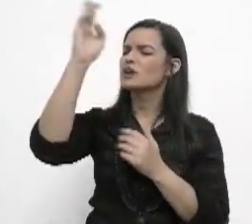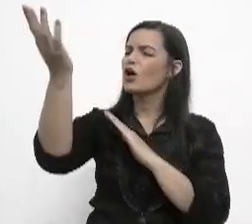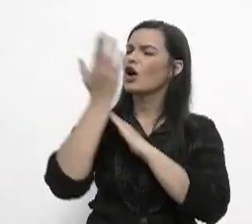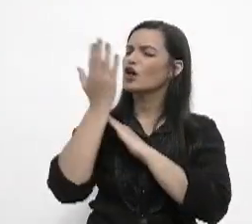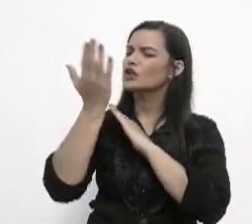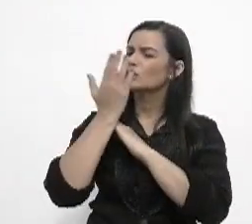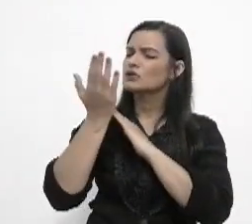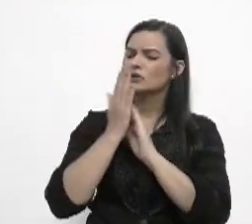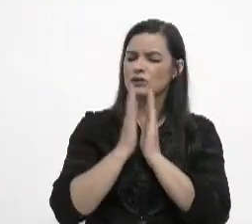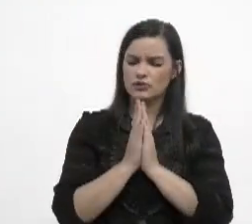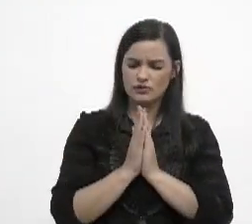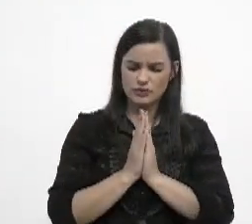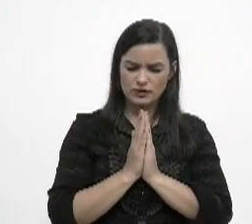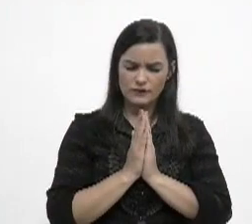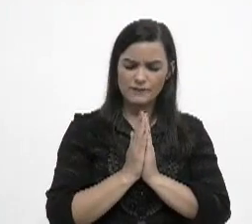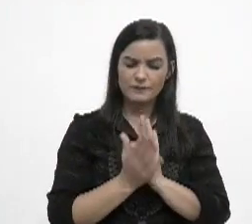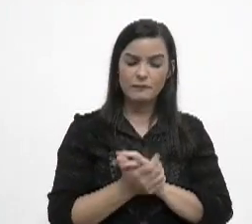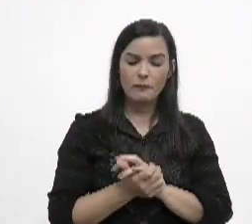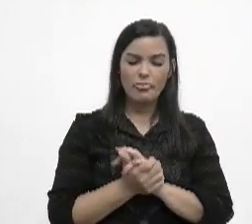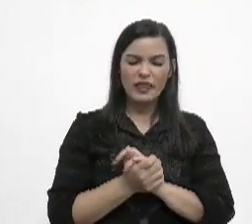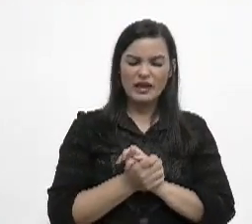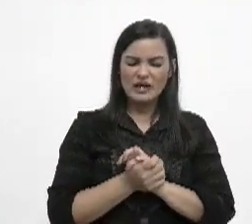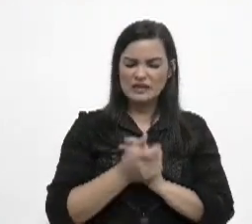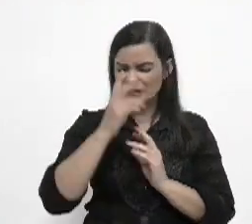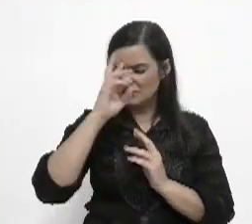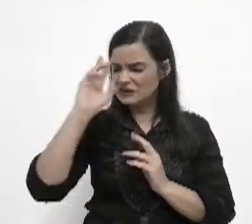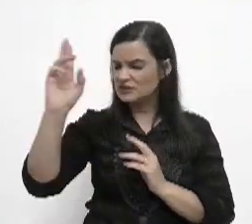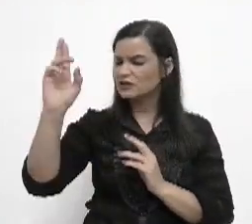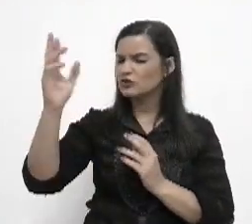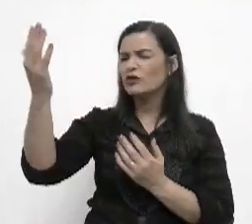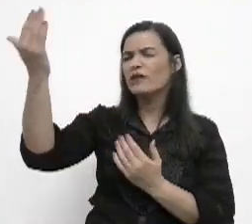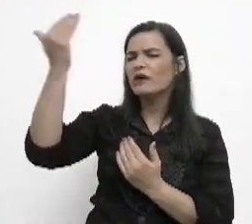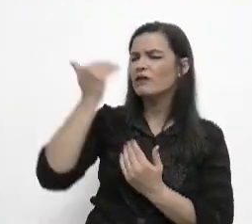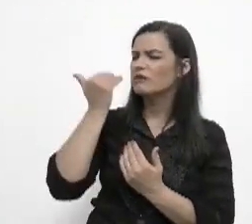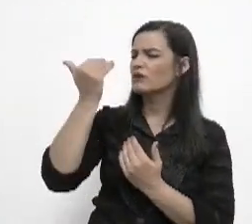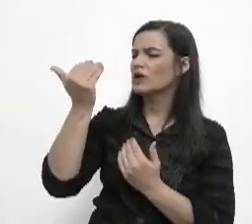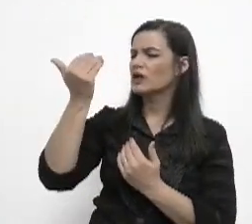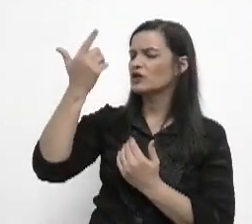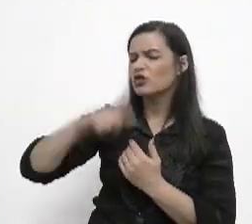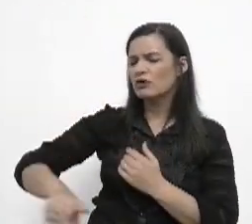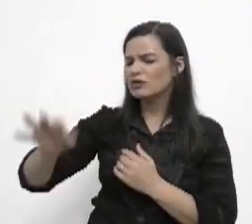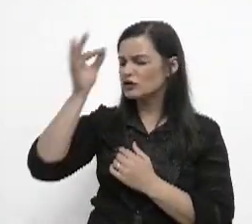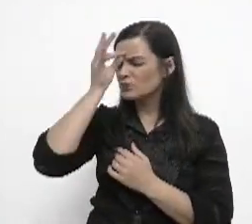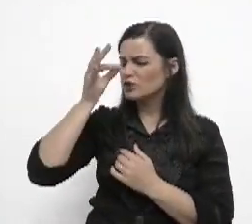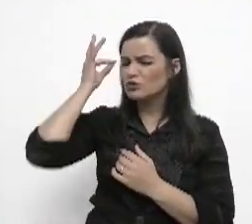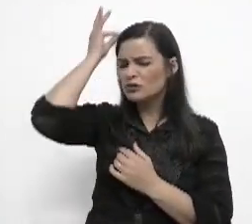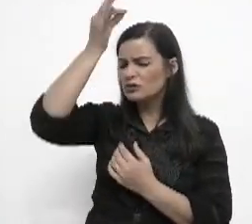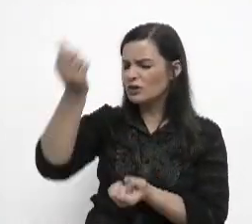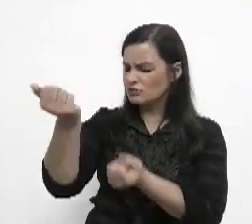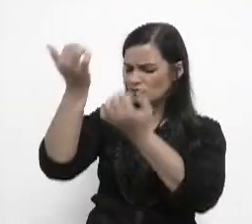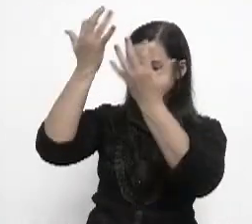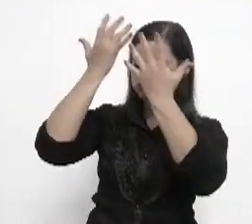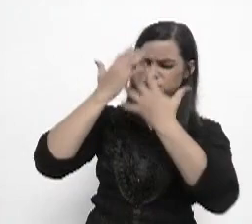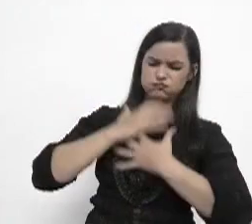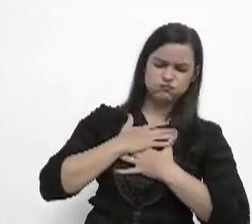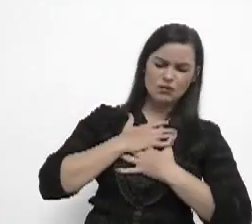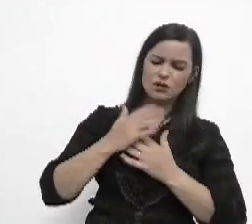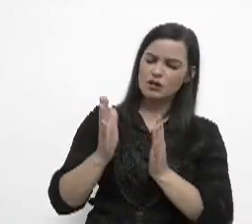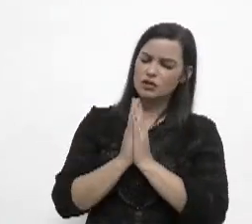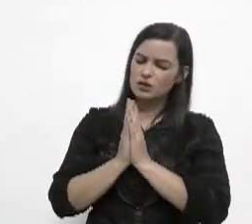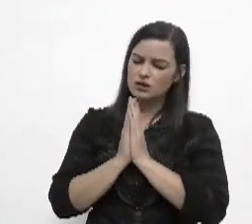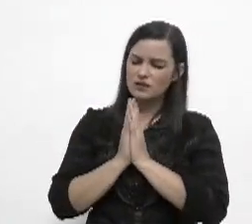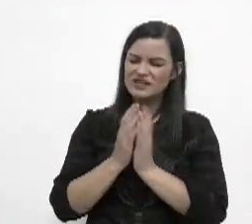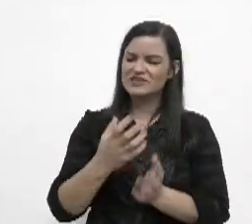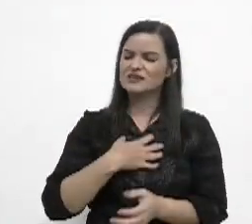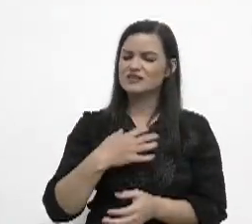기도 nosso- 제목을 가지고 하나님 앞에 부르짖어 기도합시다. Senhor Deus Pai, Senhor, que o Senhor possa virar de nós, Senhor, que o